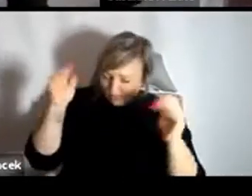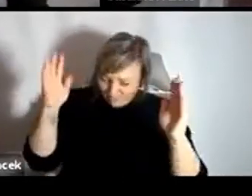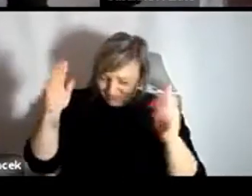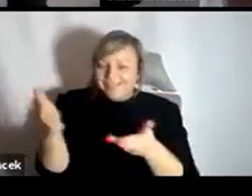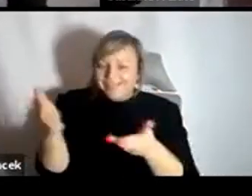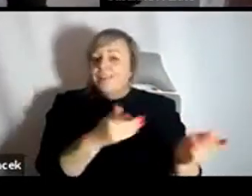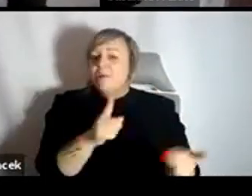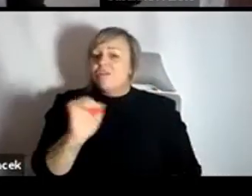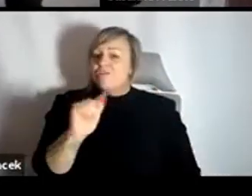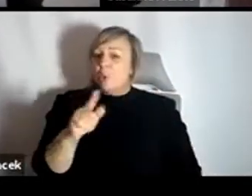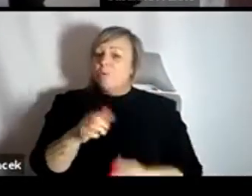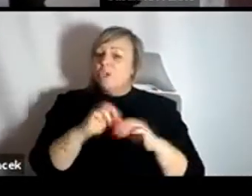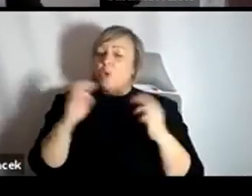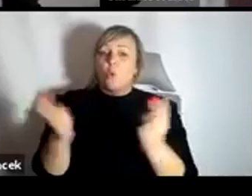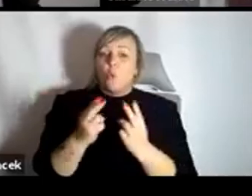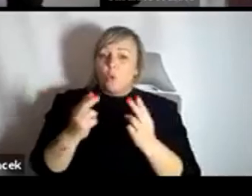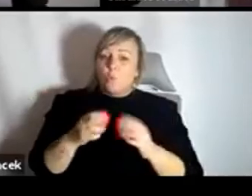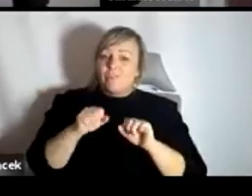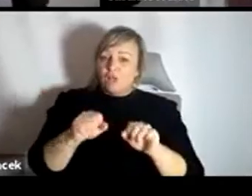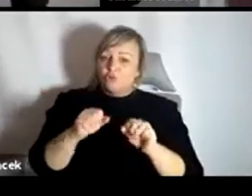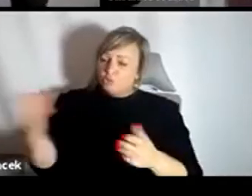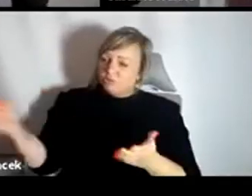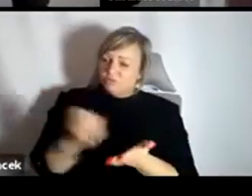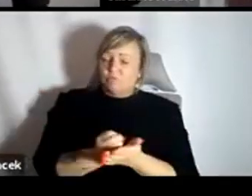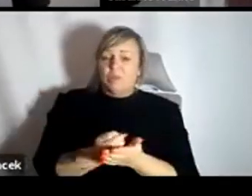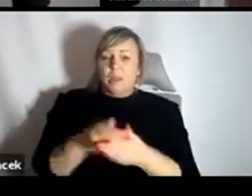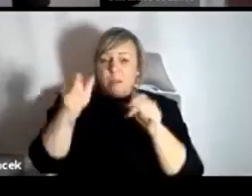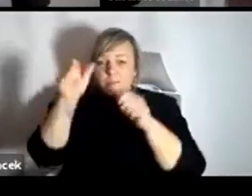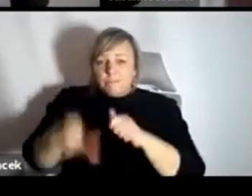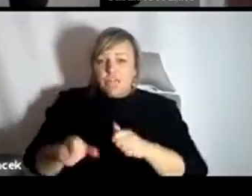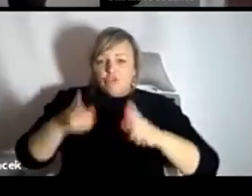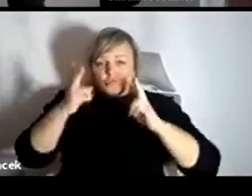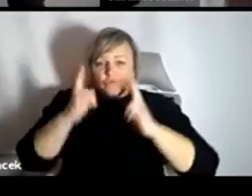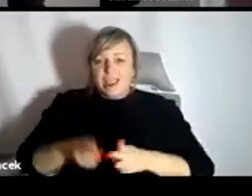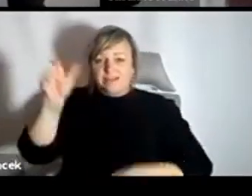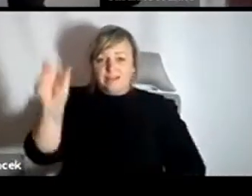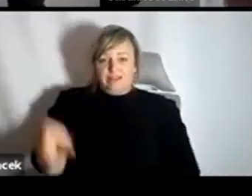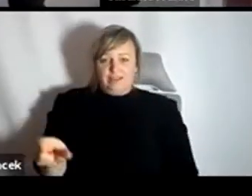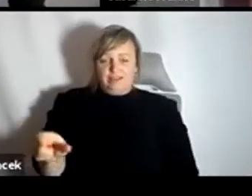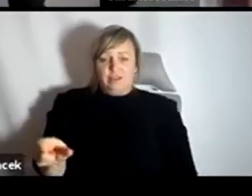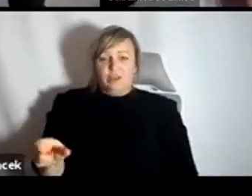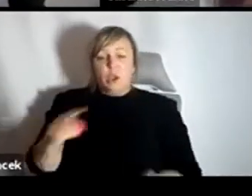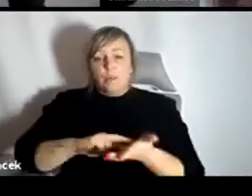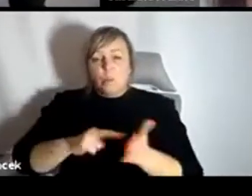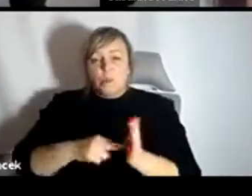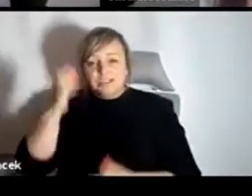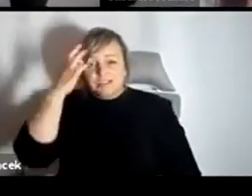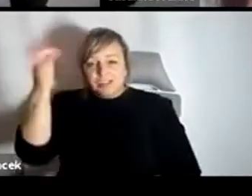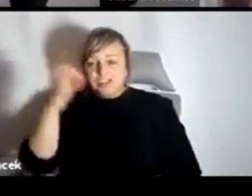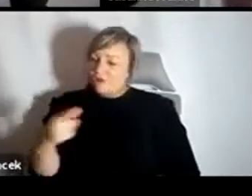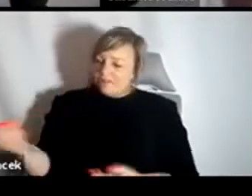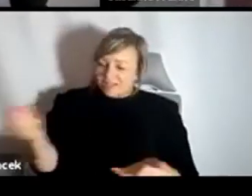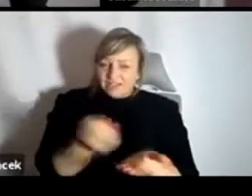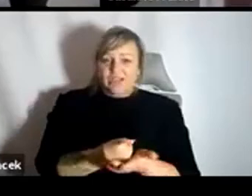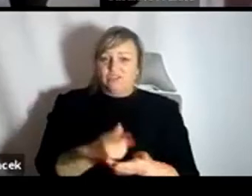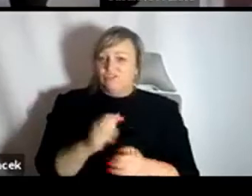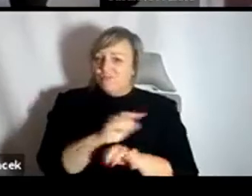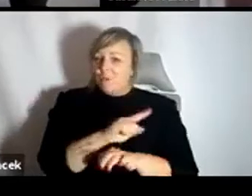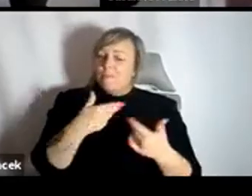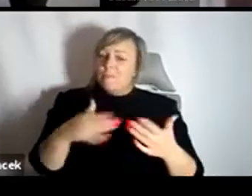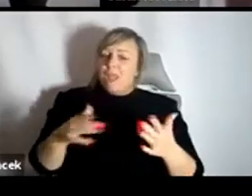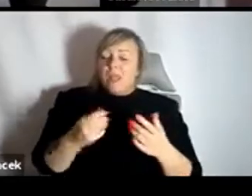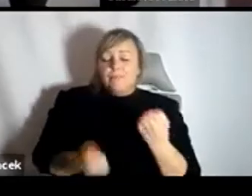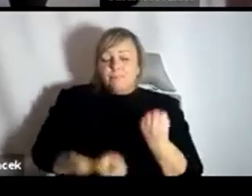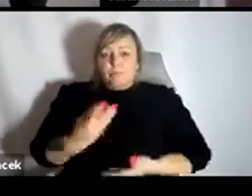eine Umweltschützerin einstellen, eine Menschenrechtlerin, eine Politikwissenschaftlerin, dass ein bisschen neuer Geist in die Gruppe kommt.